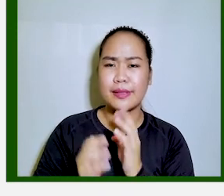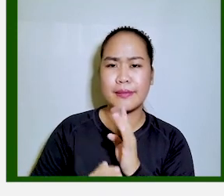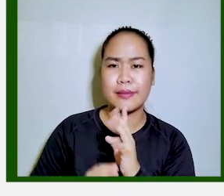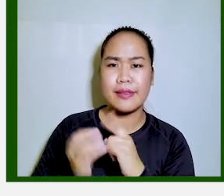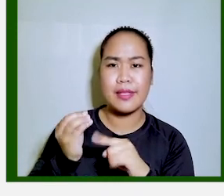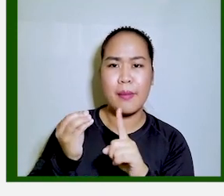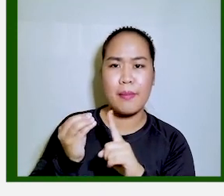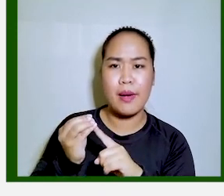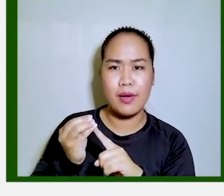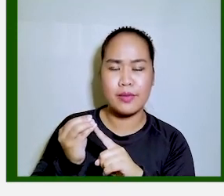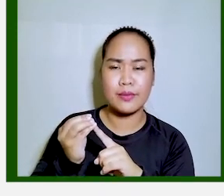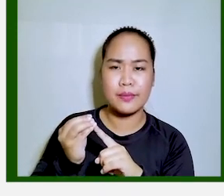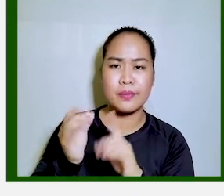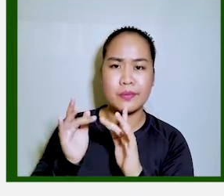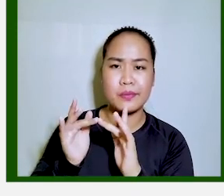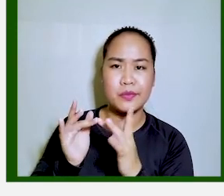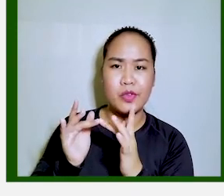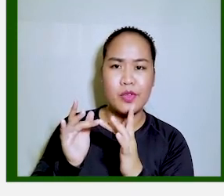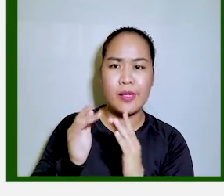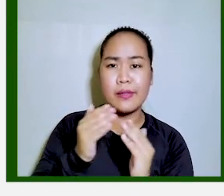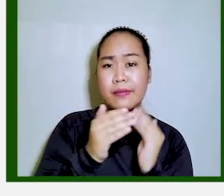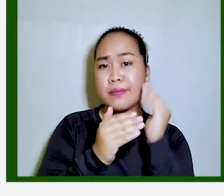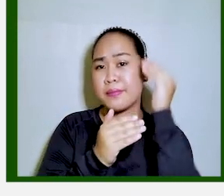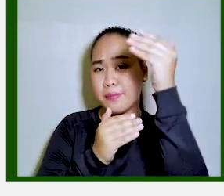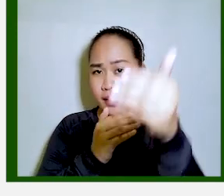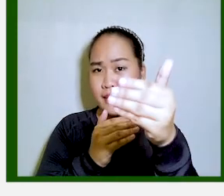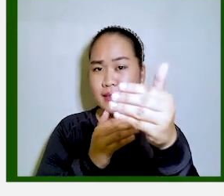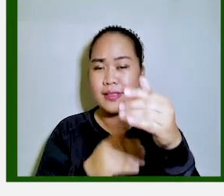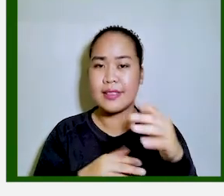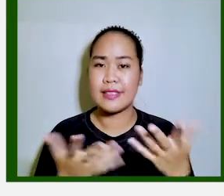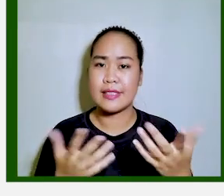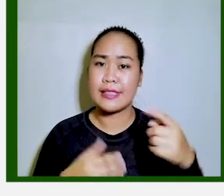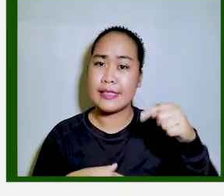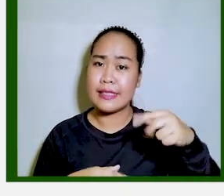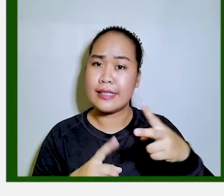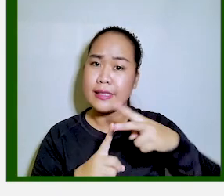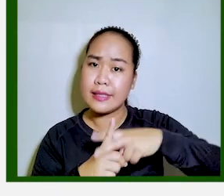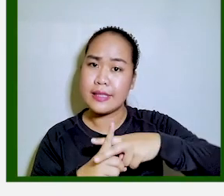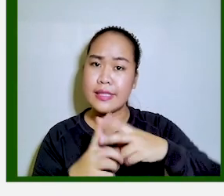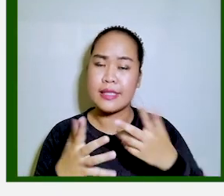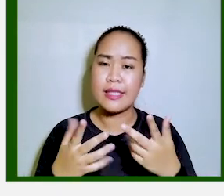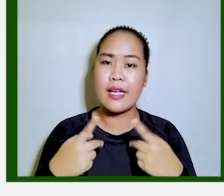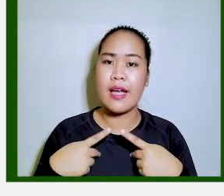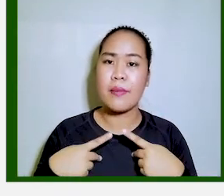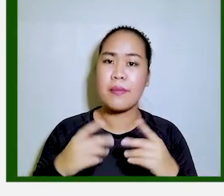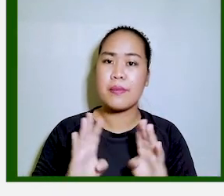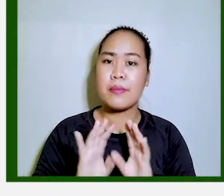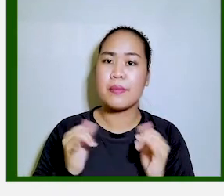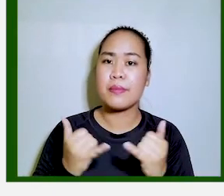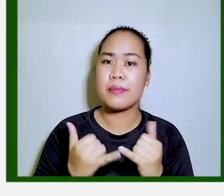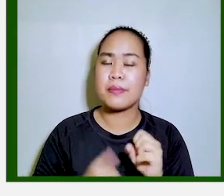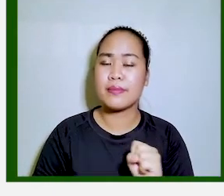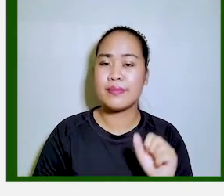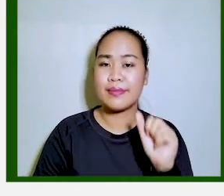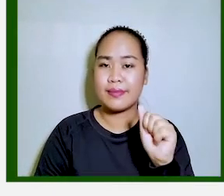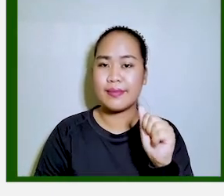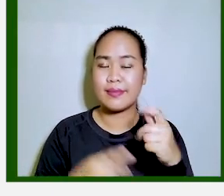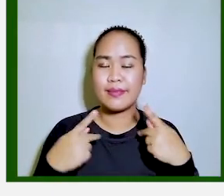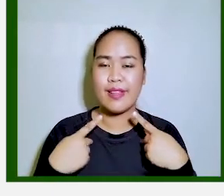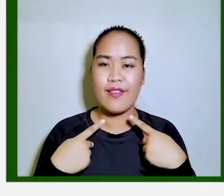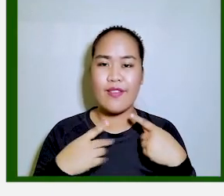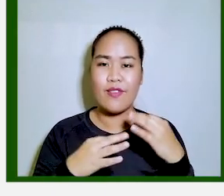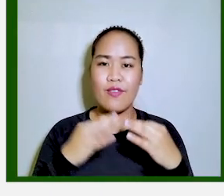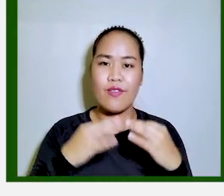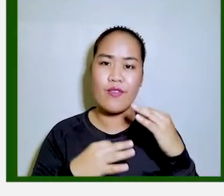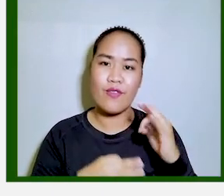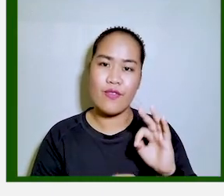digital advancements or applications, no. So, ang Barangay San Antonio po ay nag-install ng flood level and